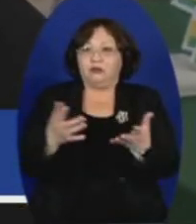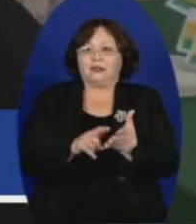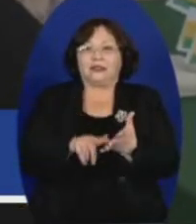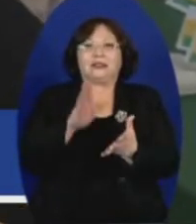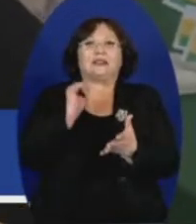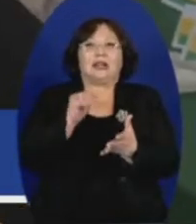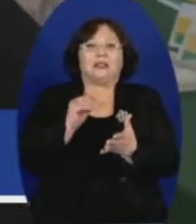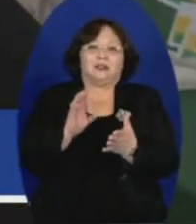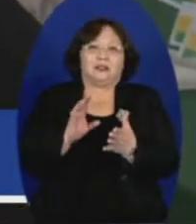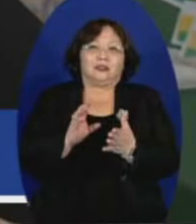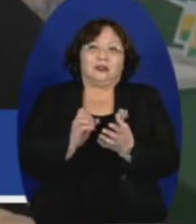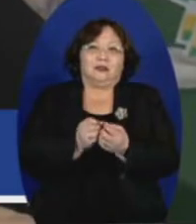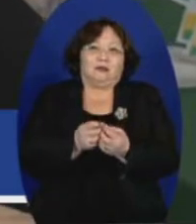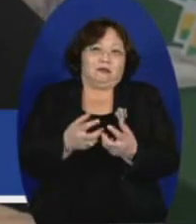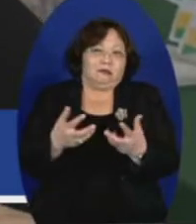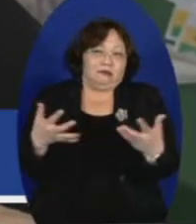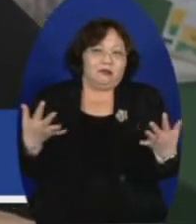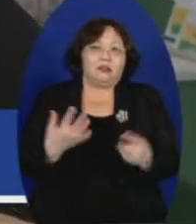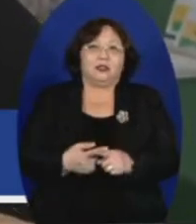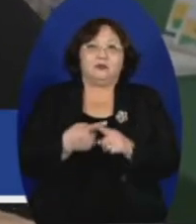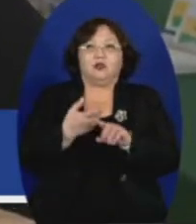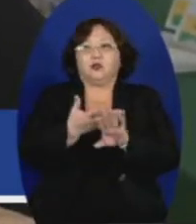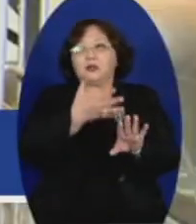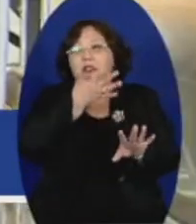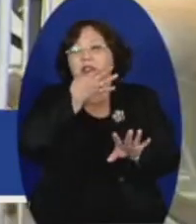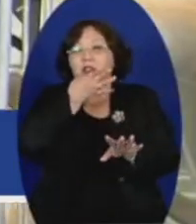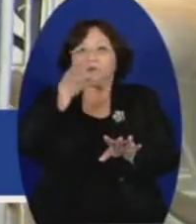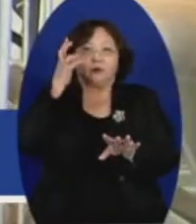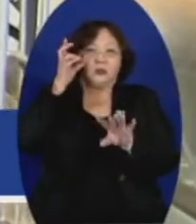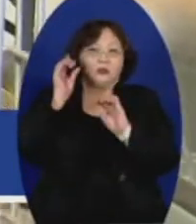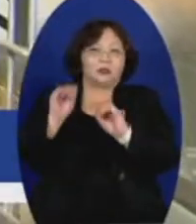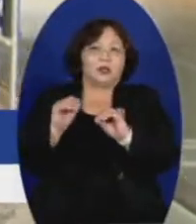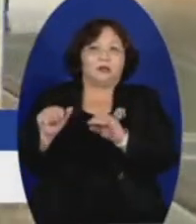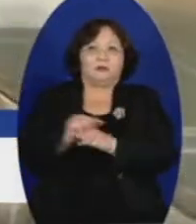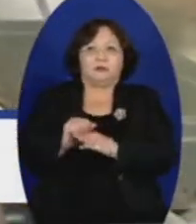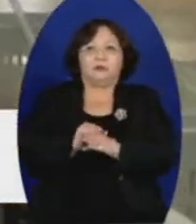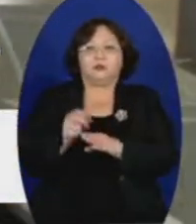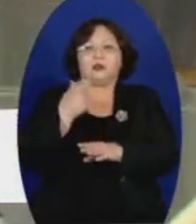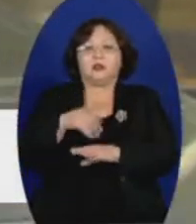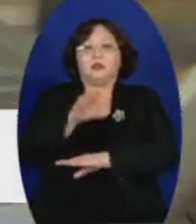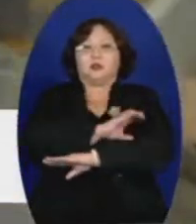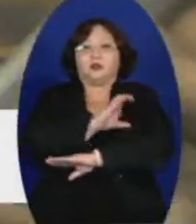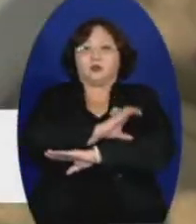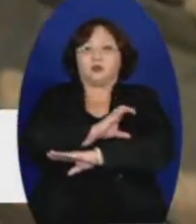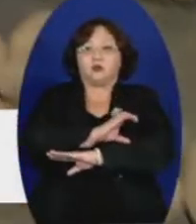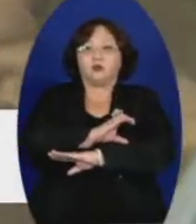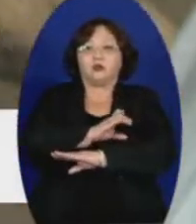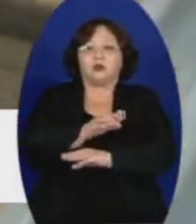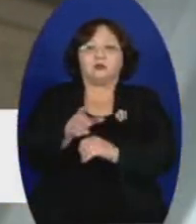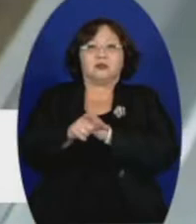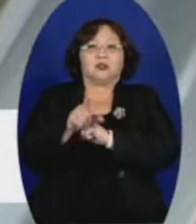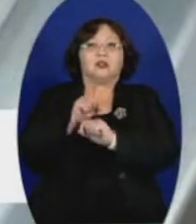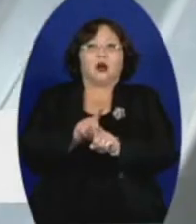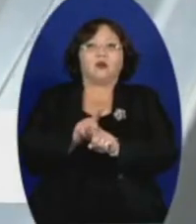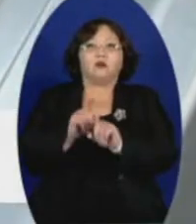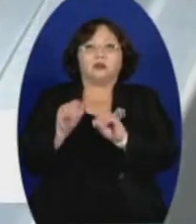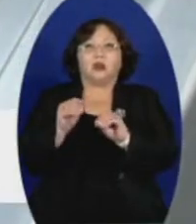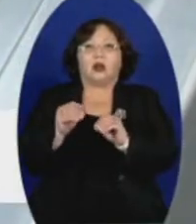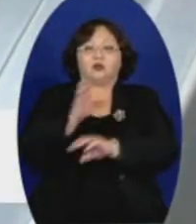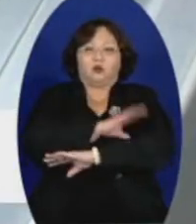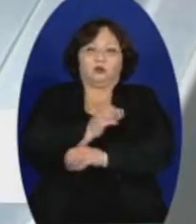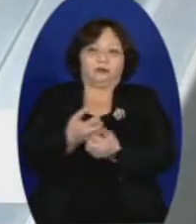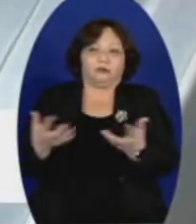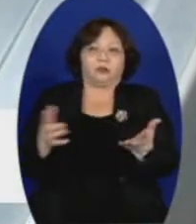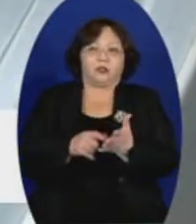одоо ажиллах хүчнийг бэлдэх сургуулиудыг нэгдүгээр нь одоо оширлах хэрэгтэй байх. Дээрэс нь болохоор импортоор орж ирж байгаа